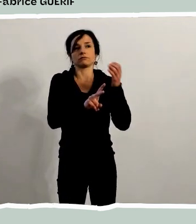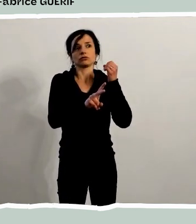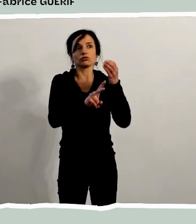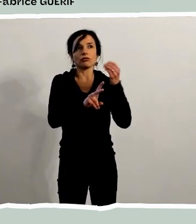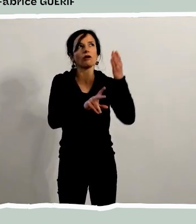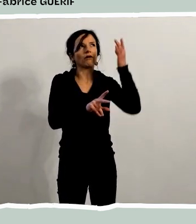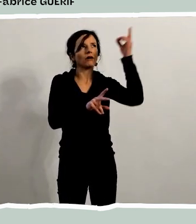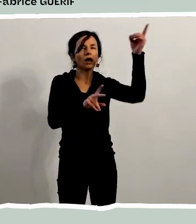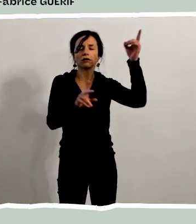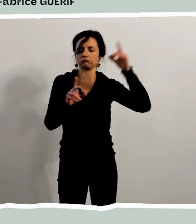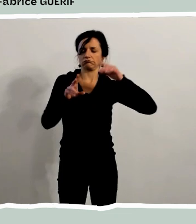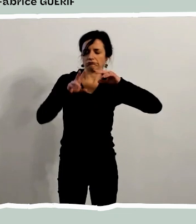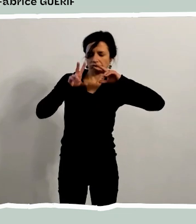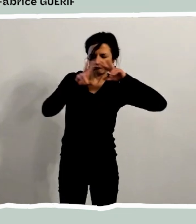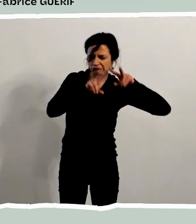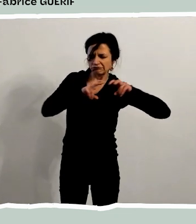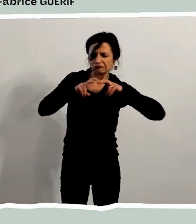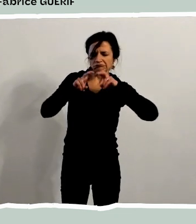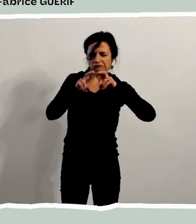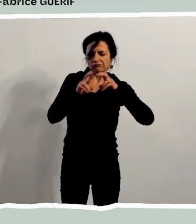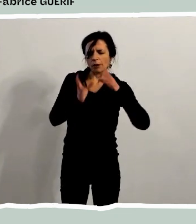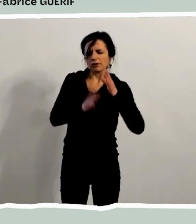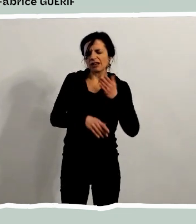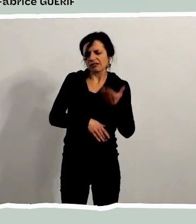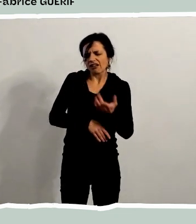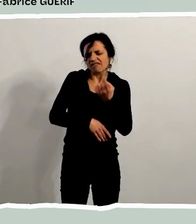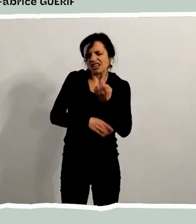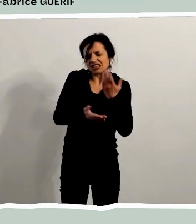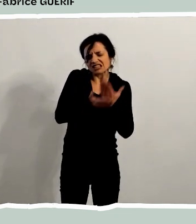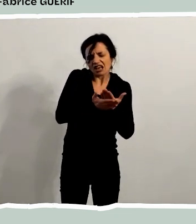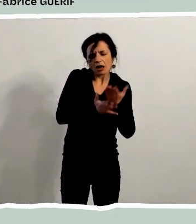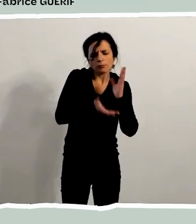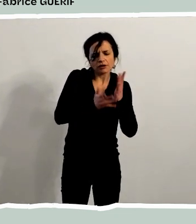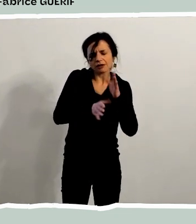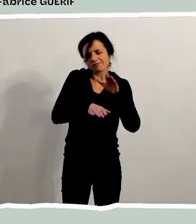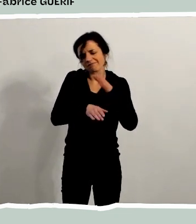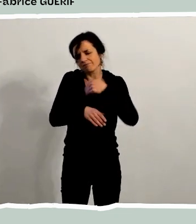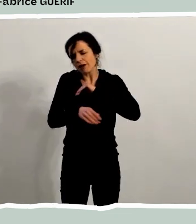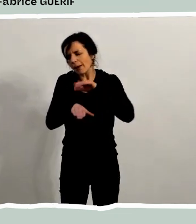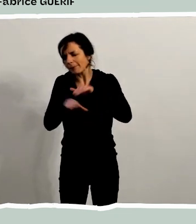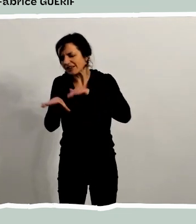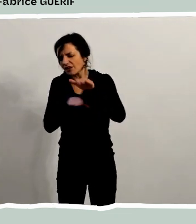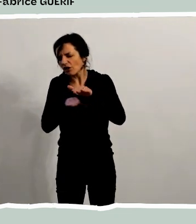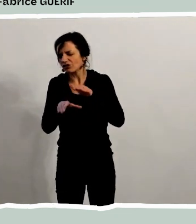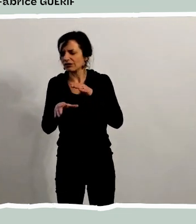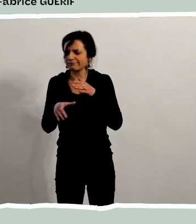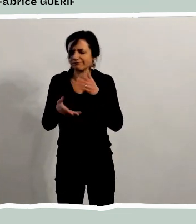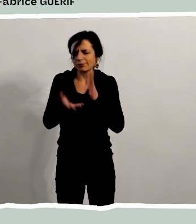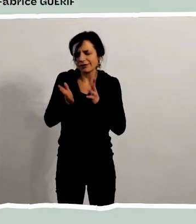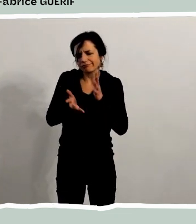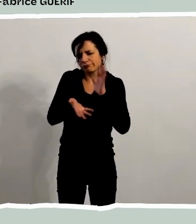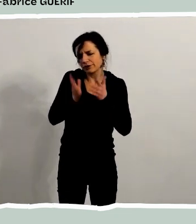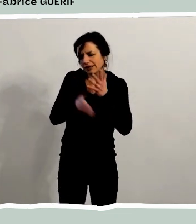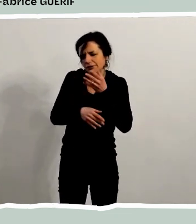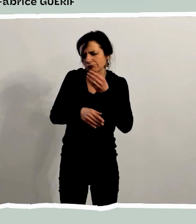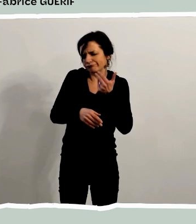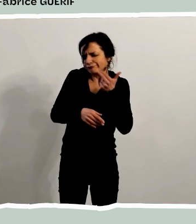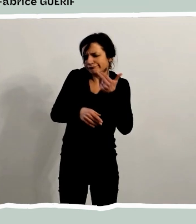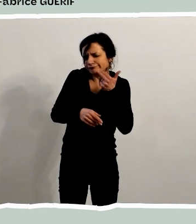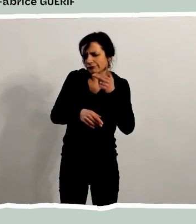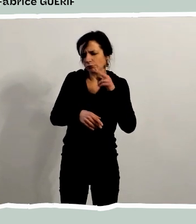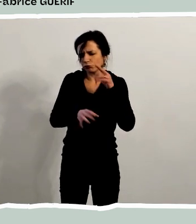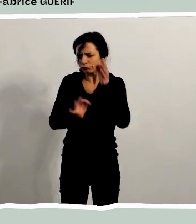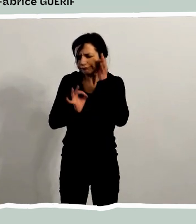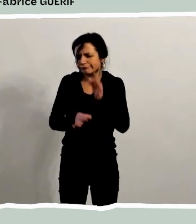discussions, hein, parce qu'il pouvait y avoir des biais liés à la méthodologie, mais il avait jeté un vrai pavé dans la mare, et en fait, beaucoup